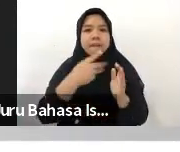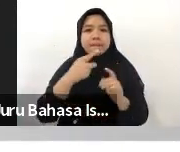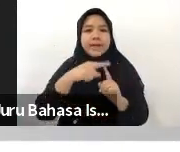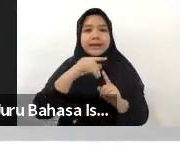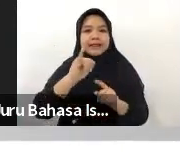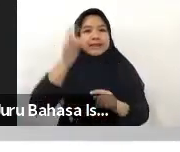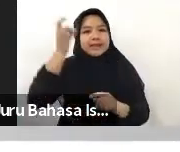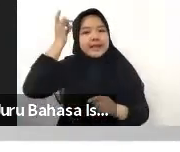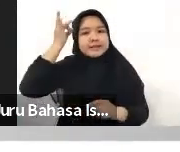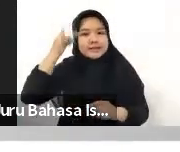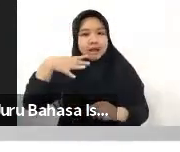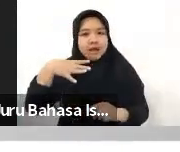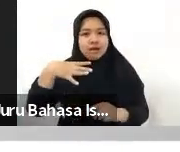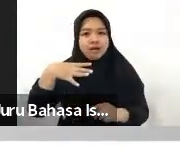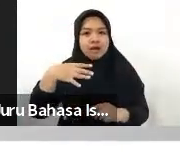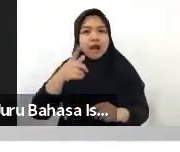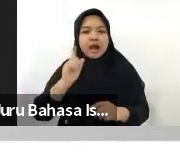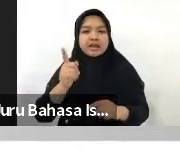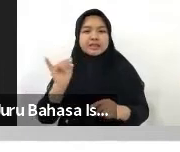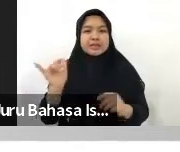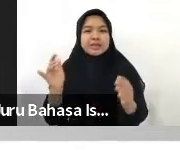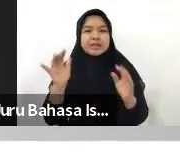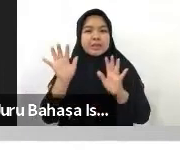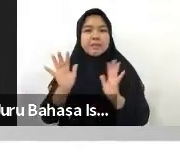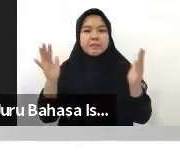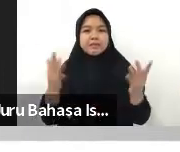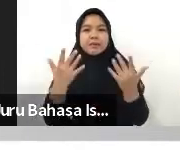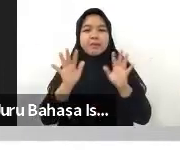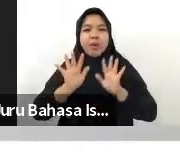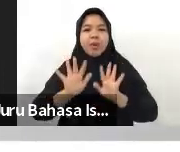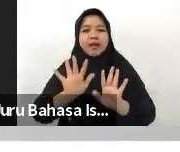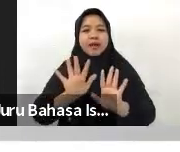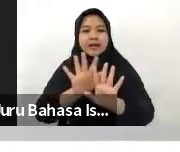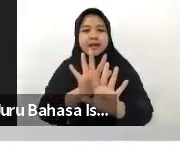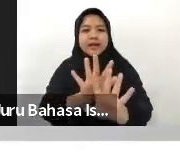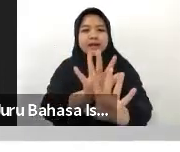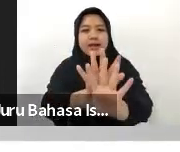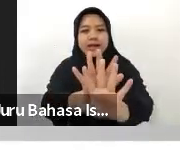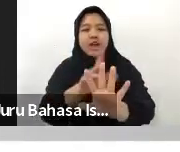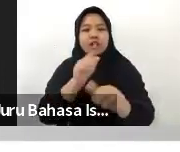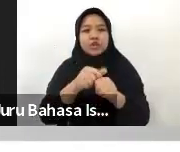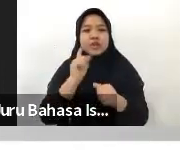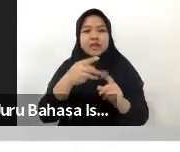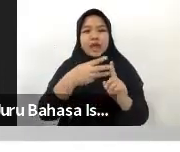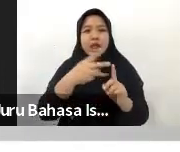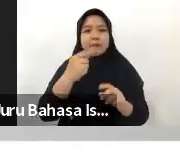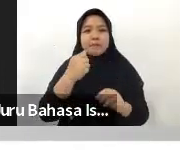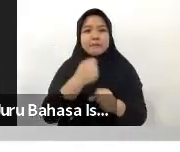biasanya ada pawai gitu, dan salah satunya adanya bergoto atau ada apa